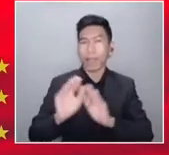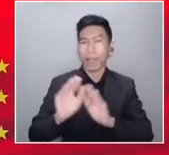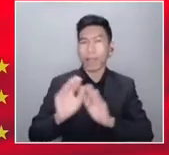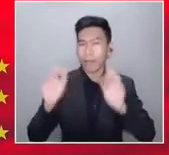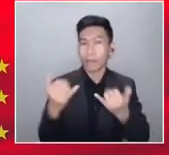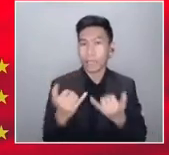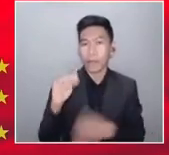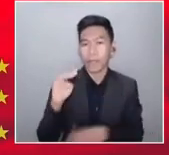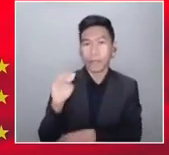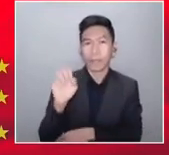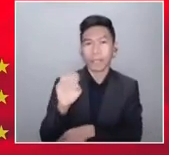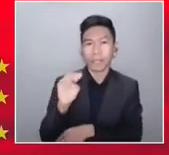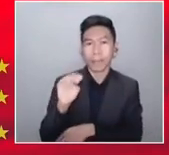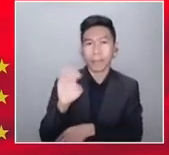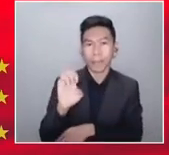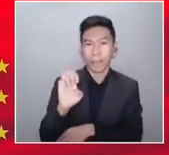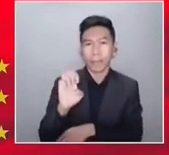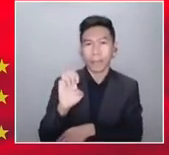comprise